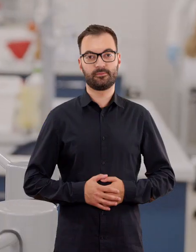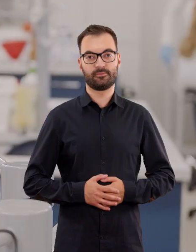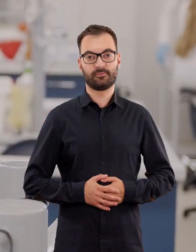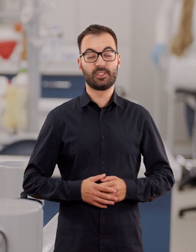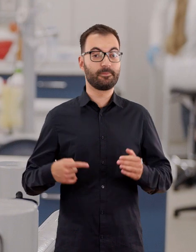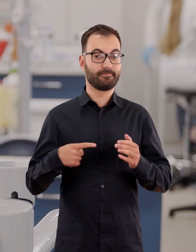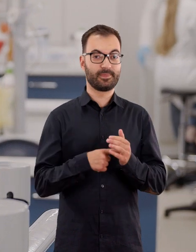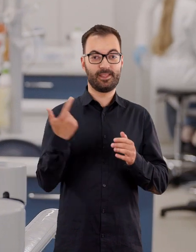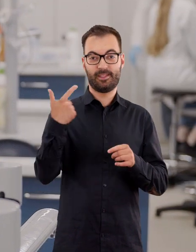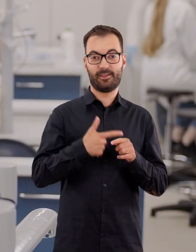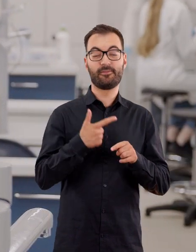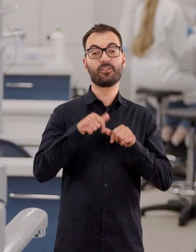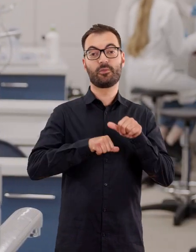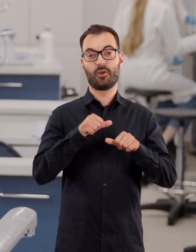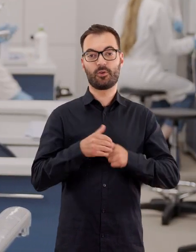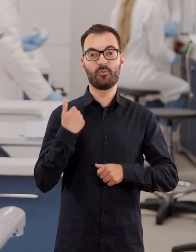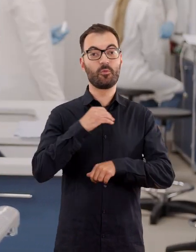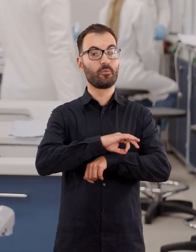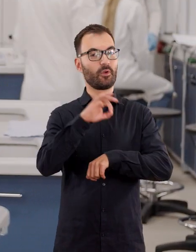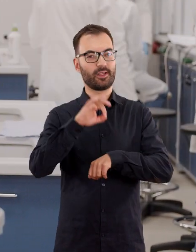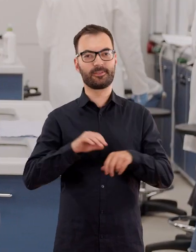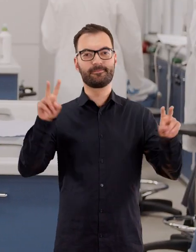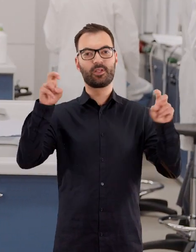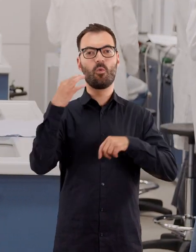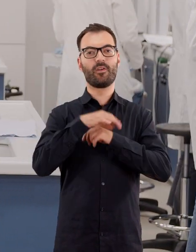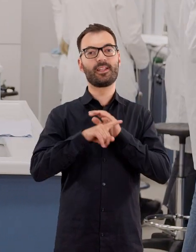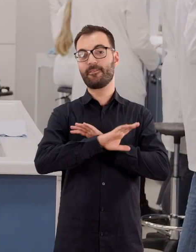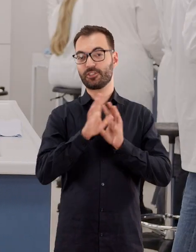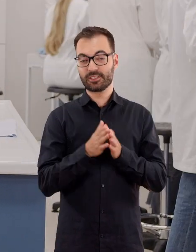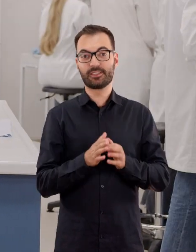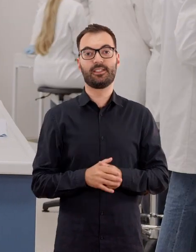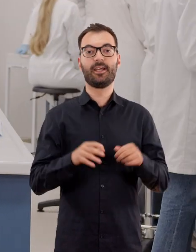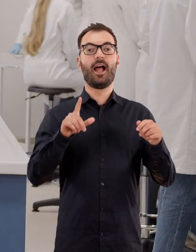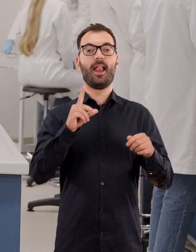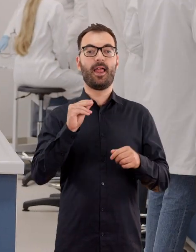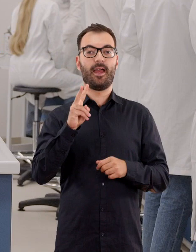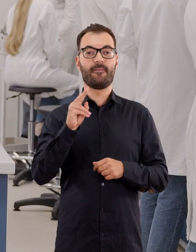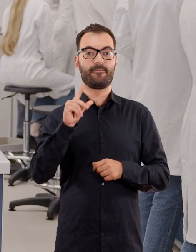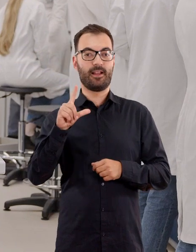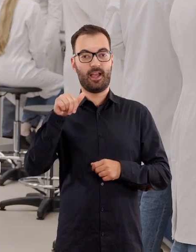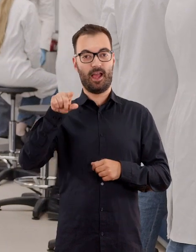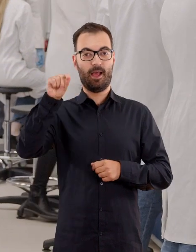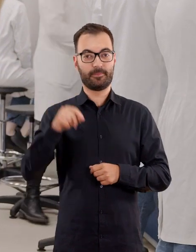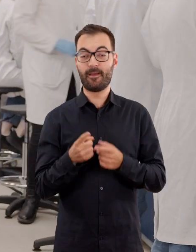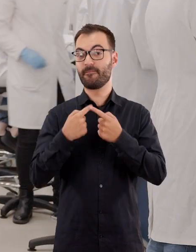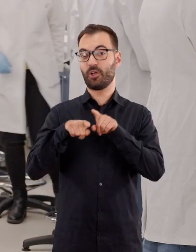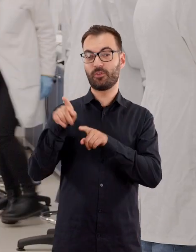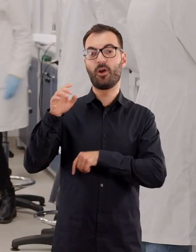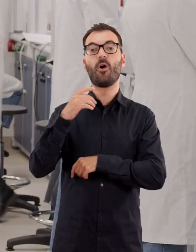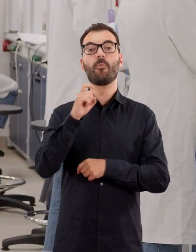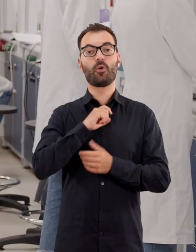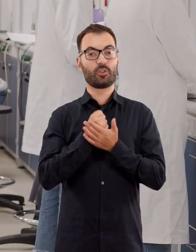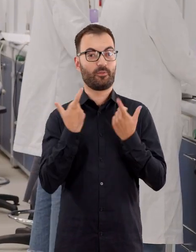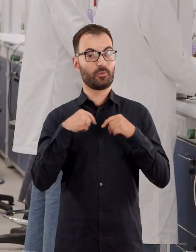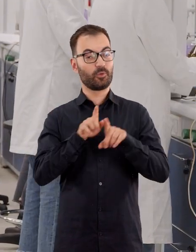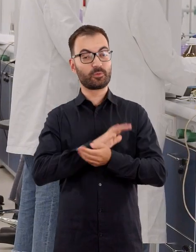Lektor. W 2020 roku w ramach projektu Uniwersytet dla Wszystkich Level Up, realizowanego przez Biuro do Spraw Osób